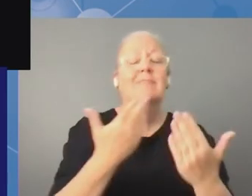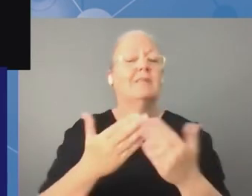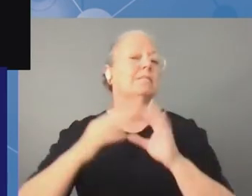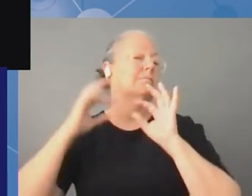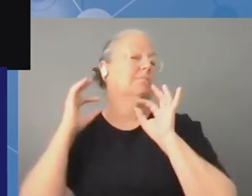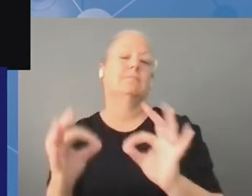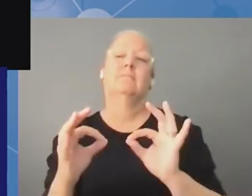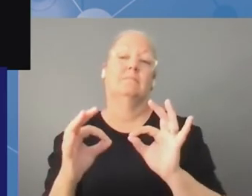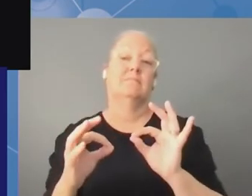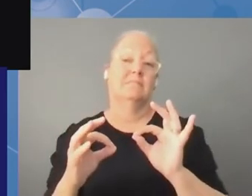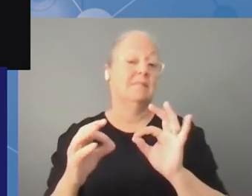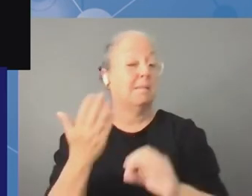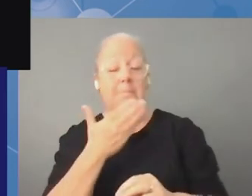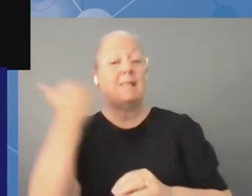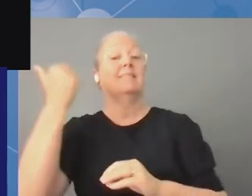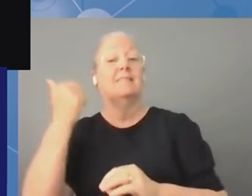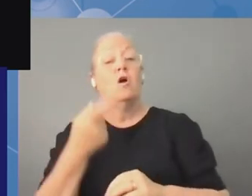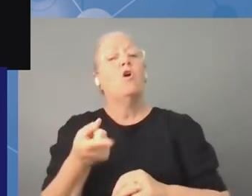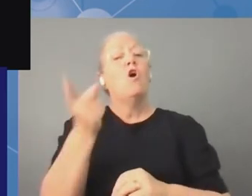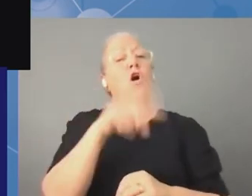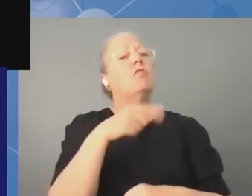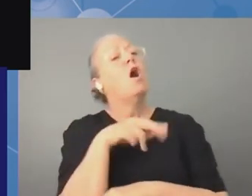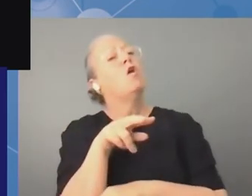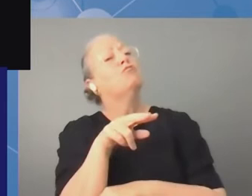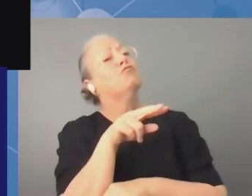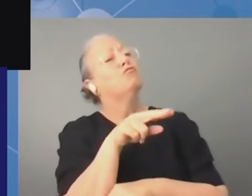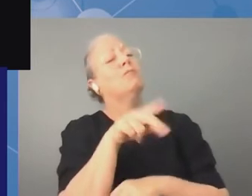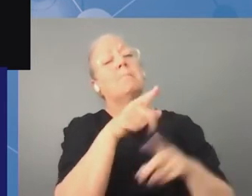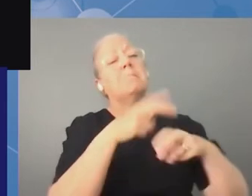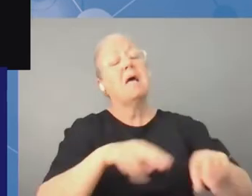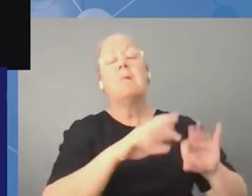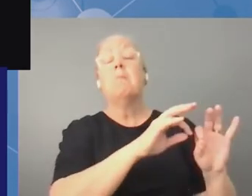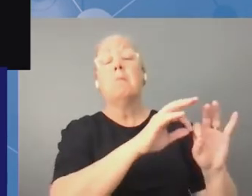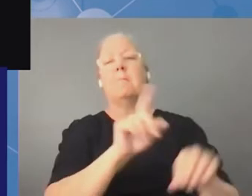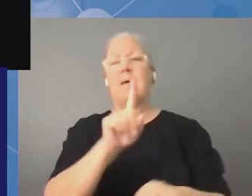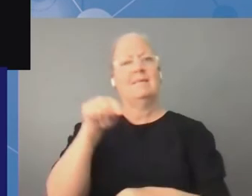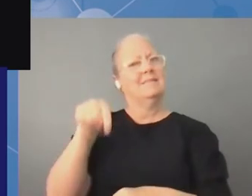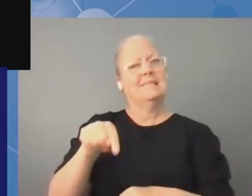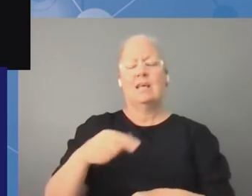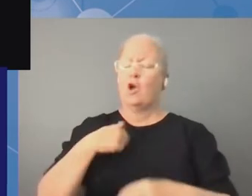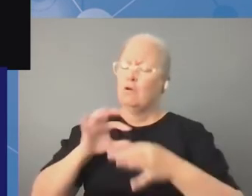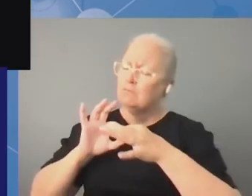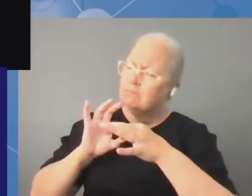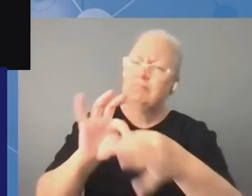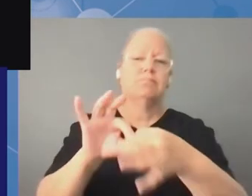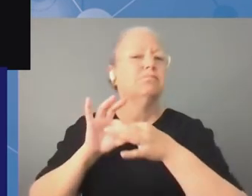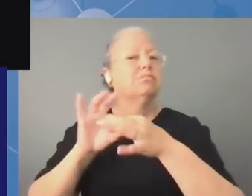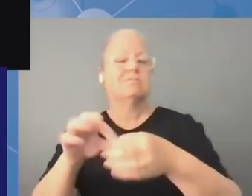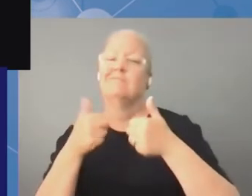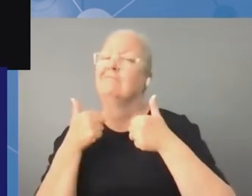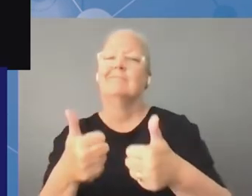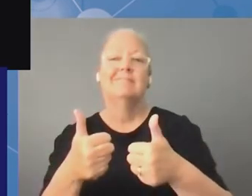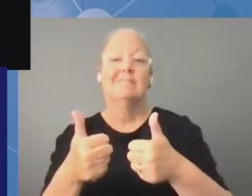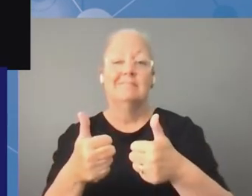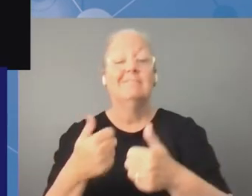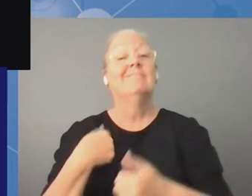الاعتبارات حول السياسات الأوروبية في الاتحاد الأوروبي، واللقاء استغرق ساعة